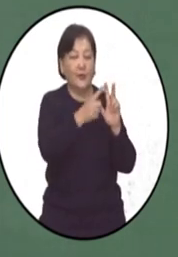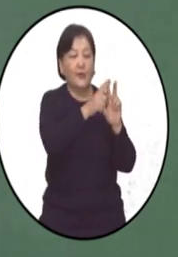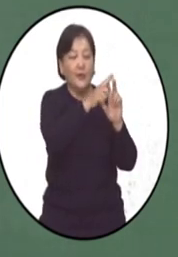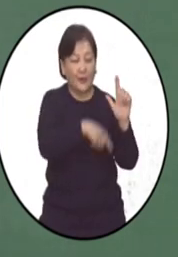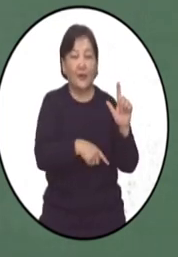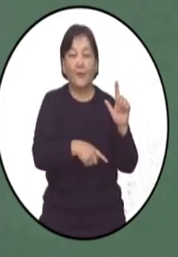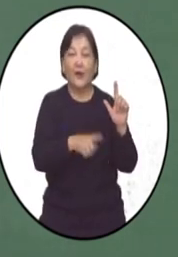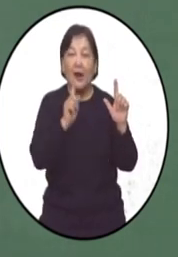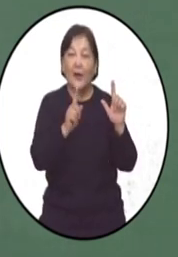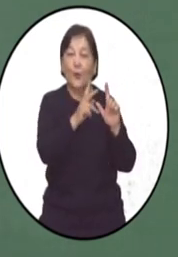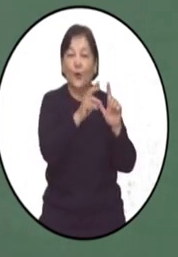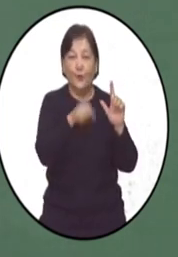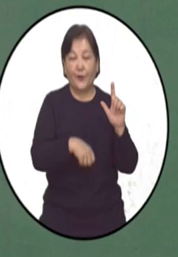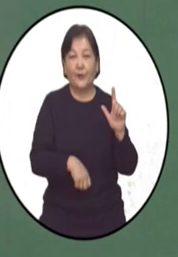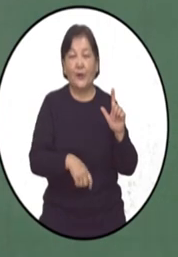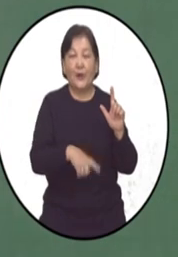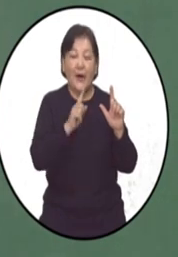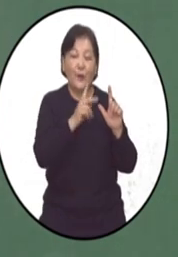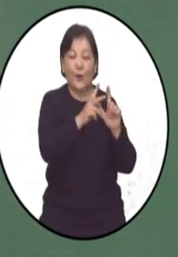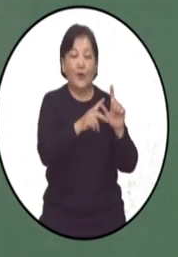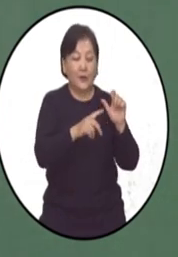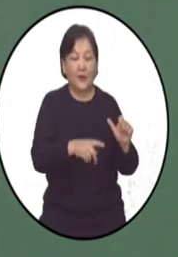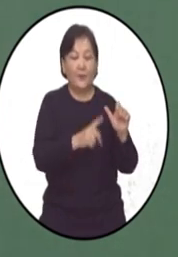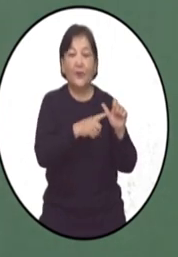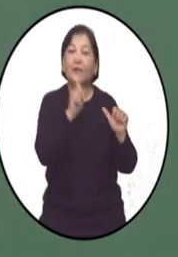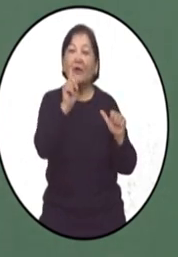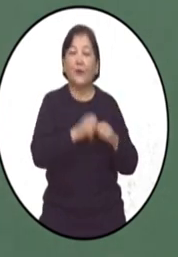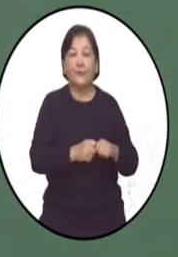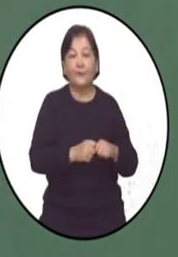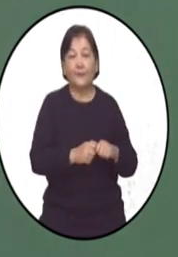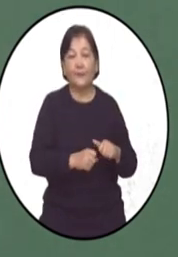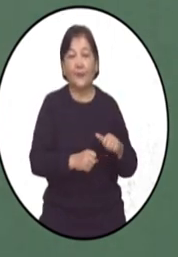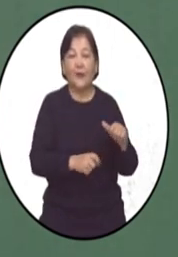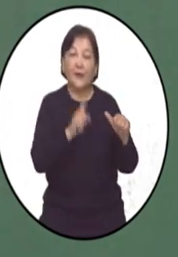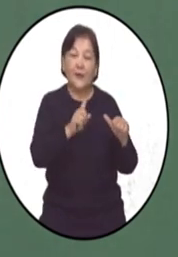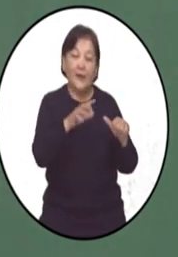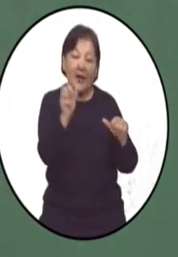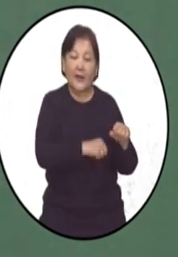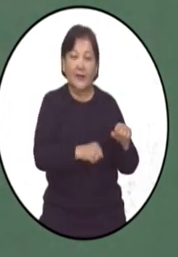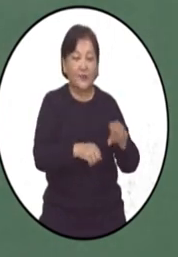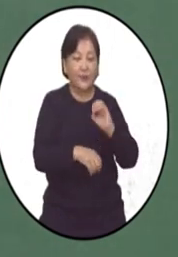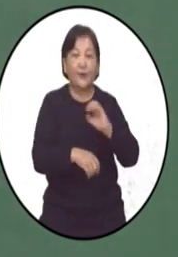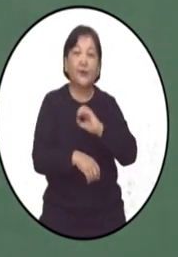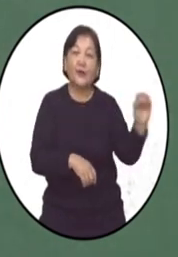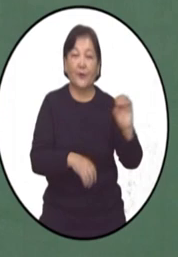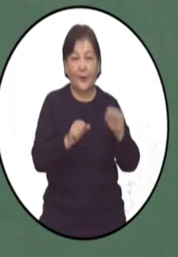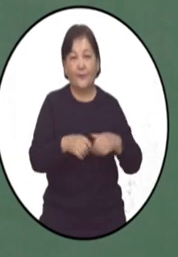дарахаар 12 болно. За 12-ийн сүүлийн цифрийг дарах юм бол 1 болно. За 1-ийг арилгах юм бол тэг болно